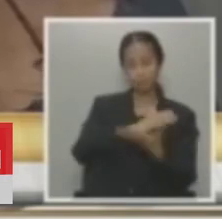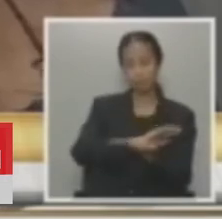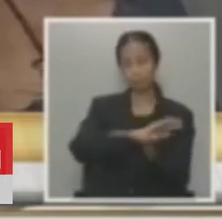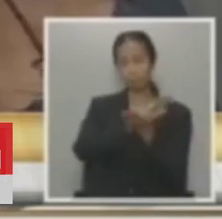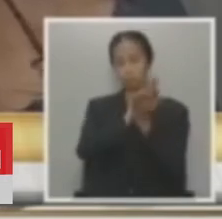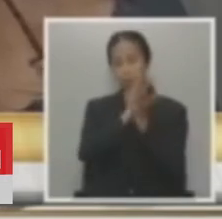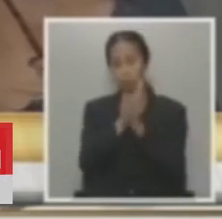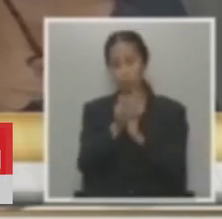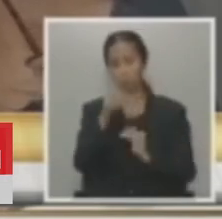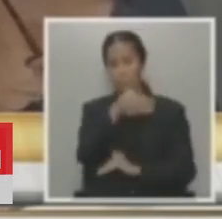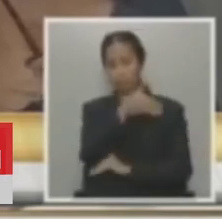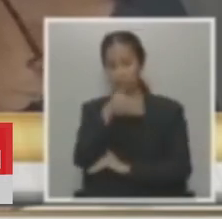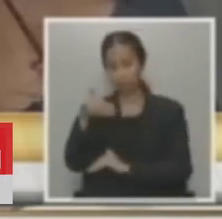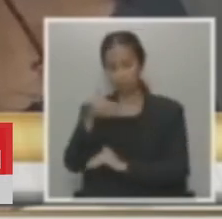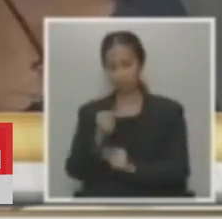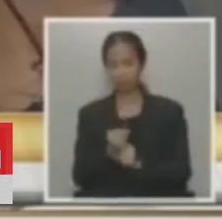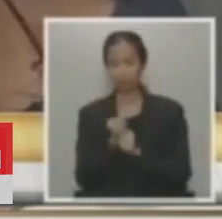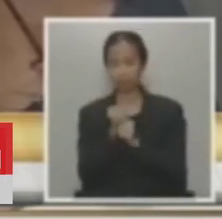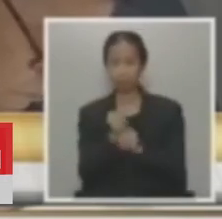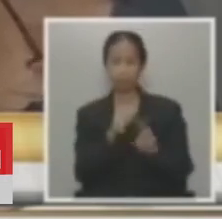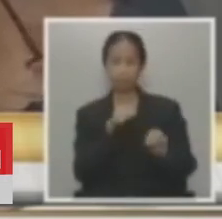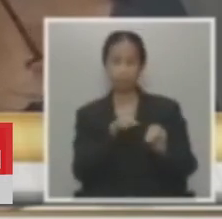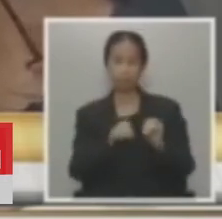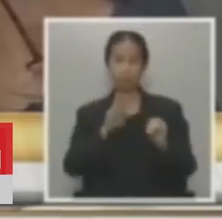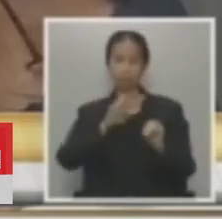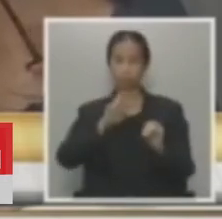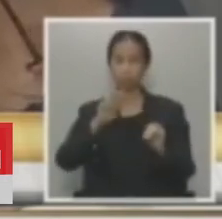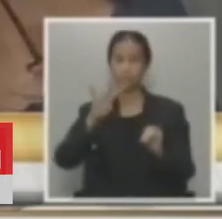ตามมาตรา270